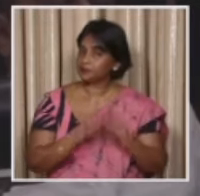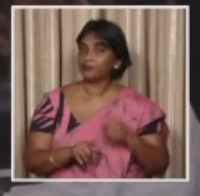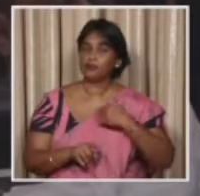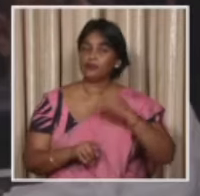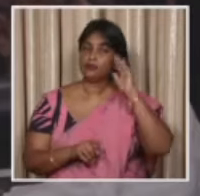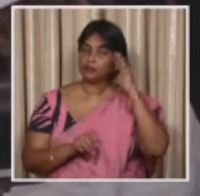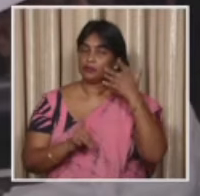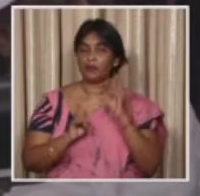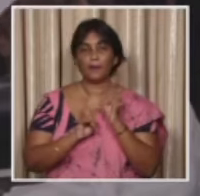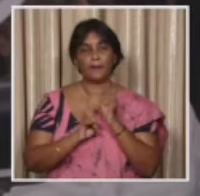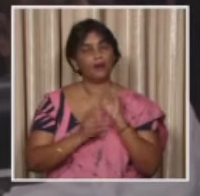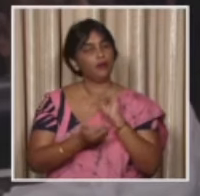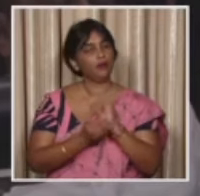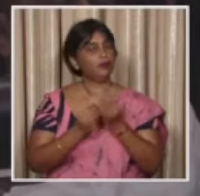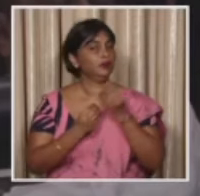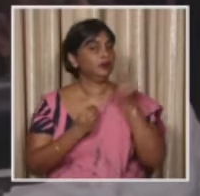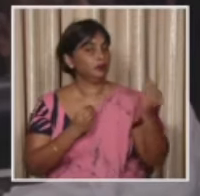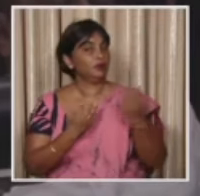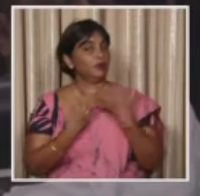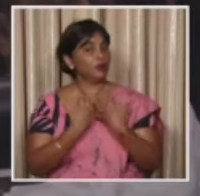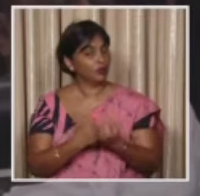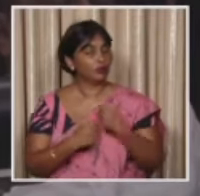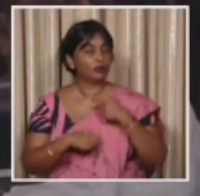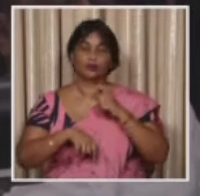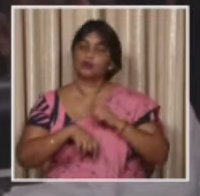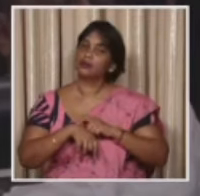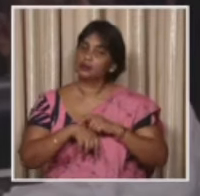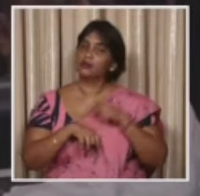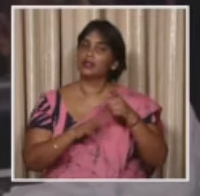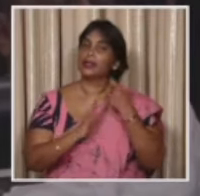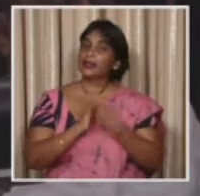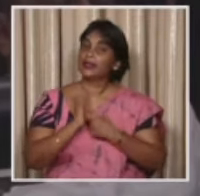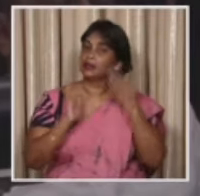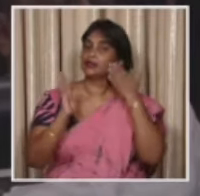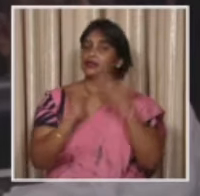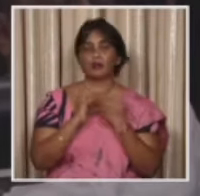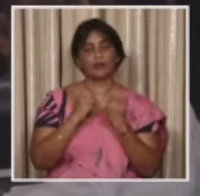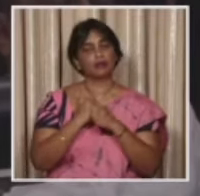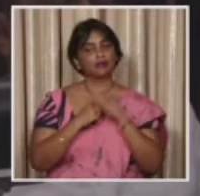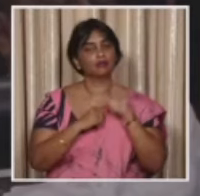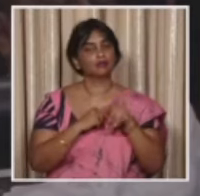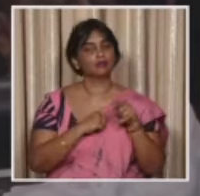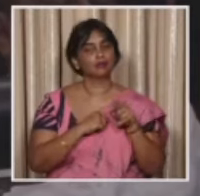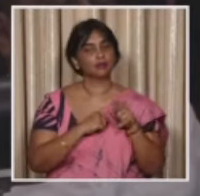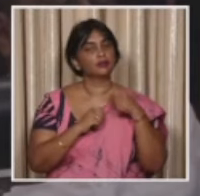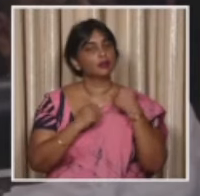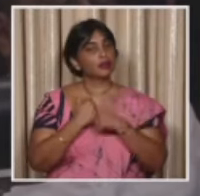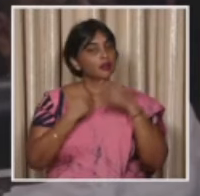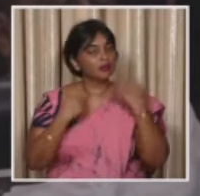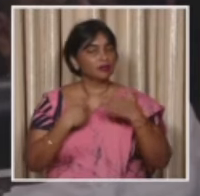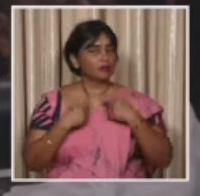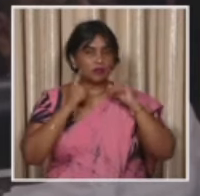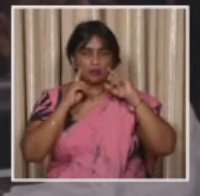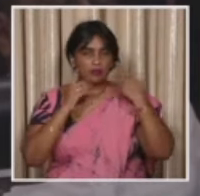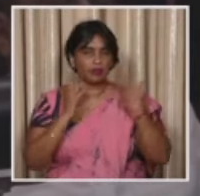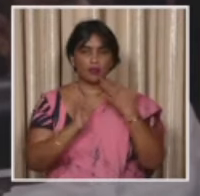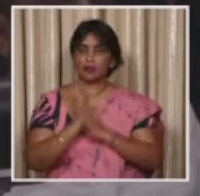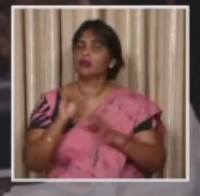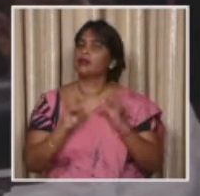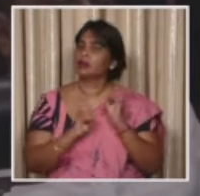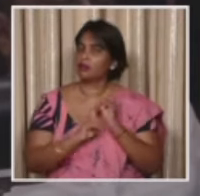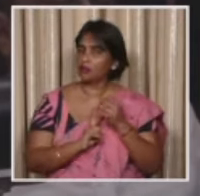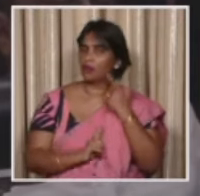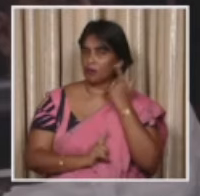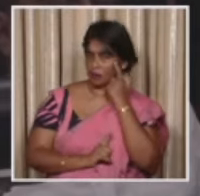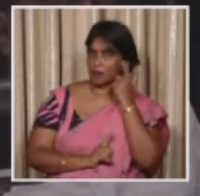විශේෂයෙන්ම පෞද්ගලික අංශයට ලබා දෙන්න අවශ්‍ය කරන ඉඩකඩ නීති රාමුව සකස් වෙනවා එකපාර. සකස් වෙනදි මන් දන්නේ අමාත්‍යවරයා දැන